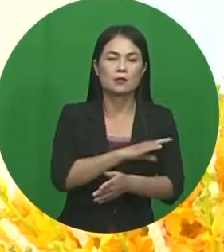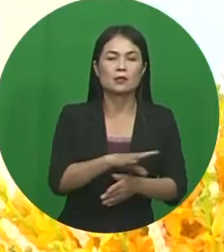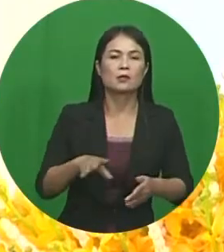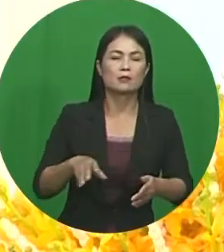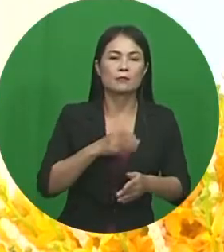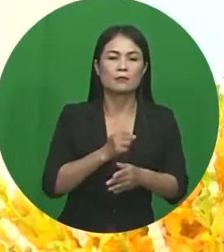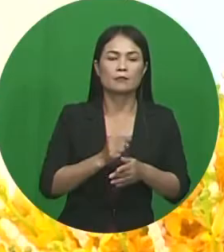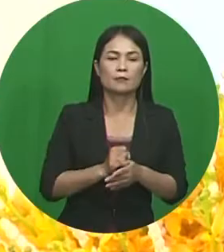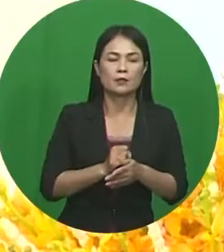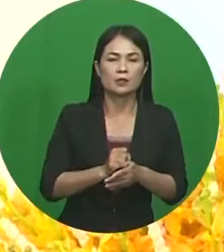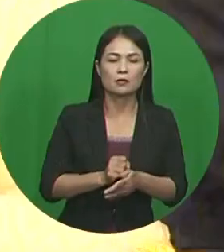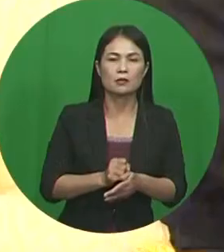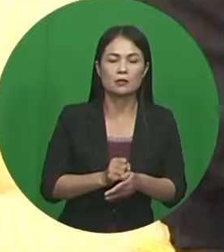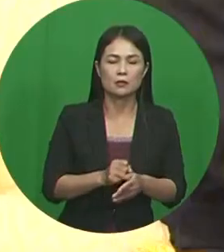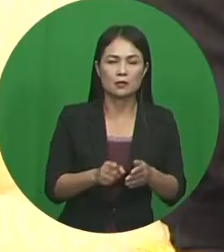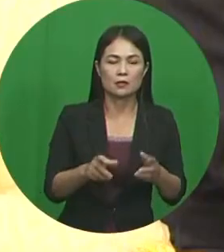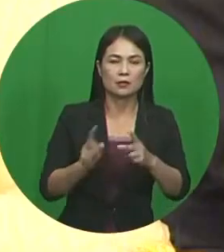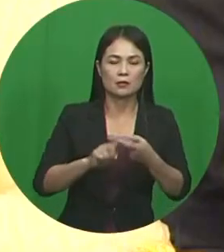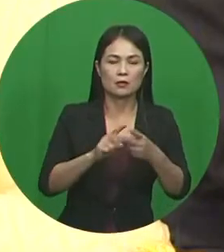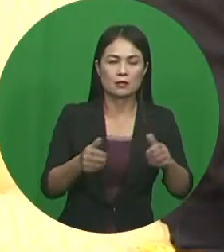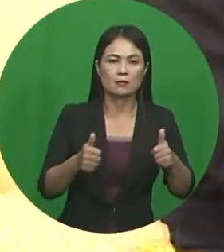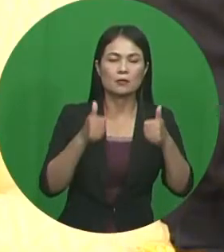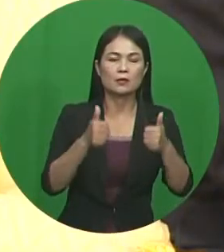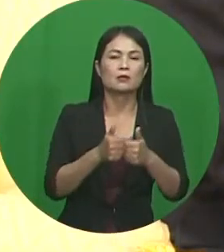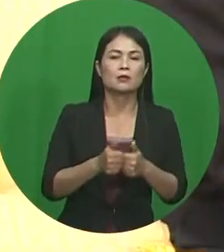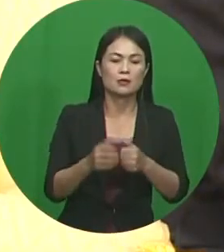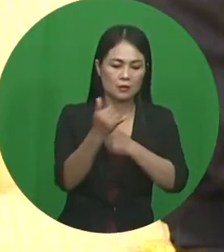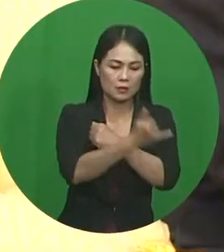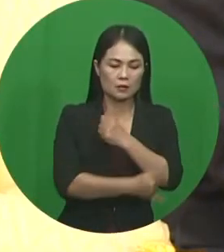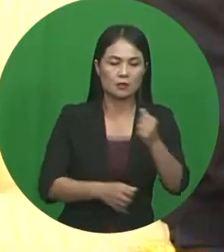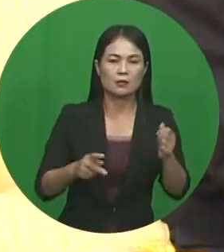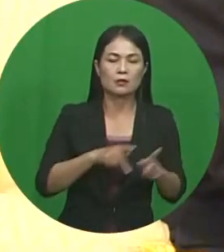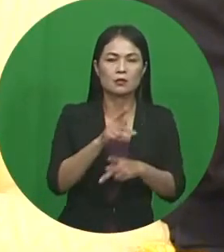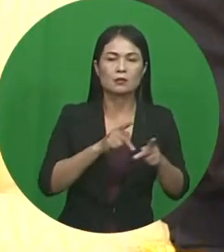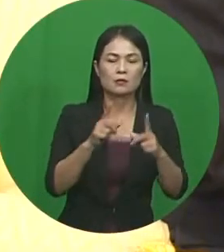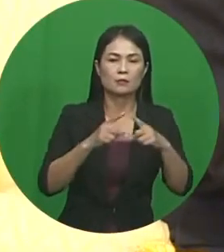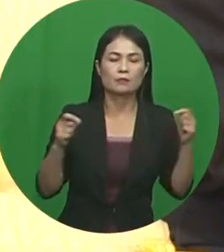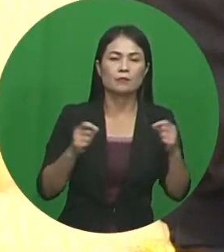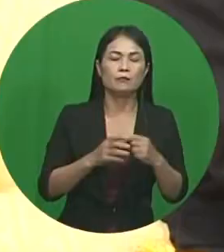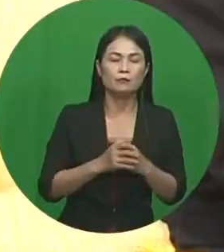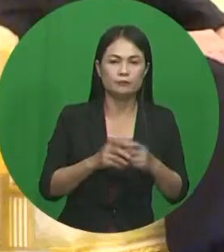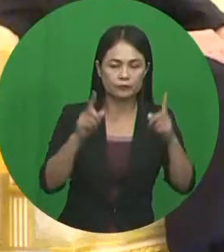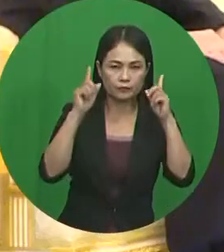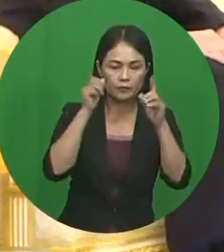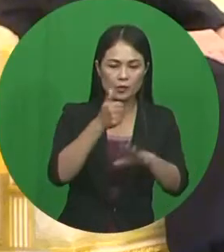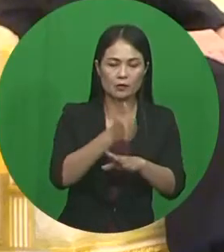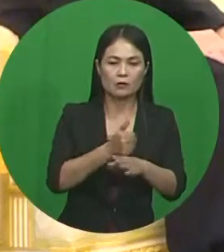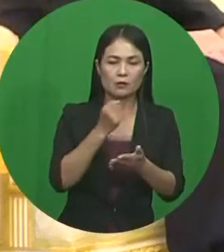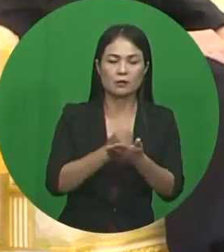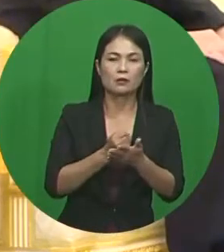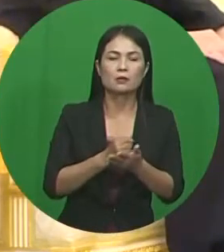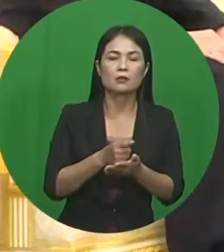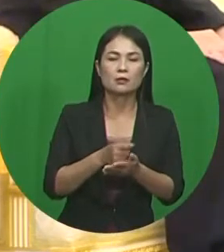ជាជាប្រទេសមួយជាមិត្តដ៏ល្អប្រសើររបស់ប្រទេសនិងប្រជាជនជប៉ុនអាដាមអាកិរិទ្ធទូត